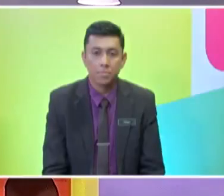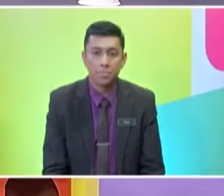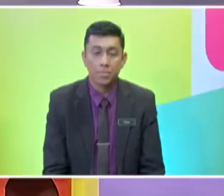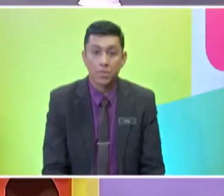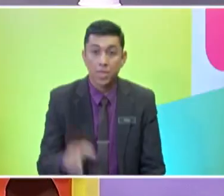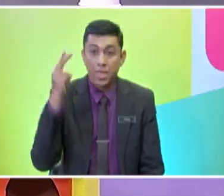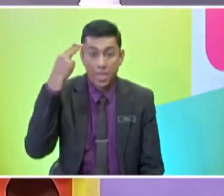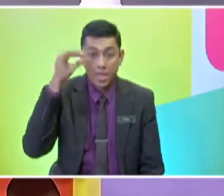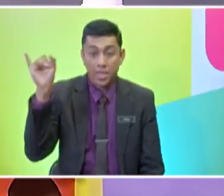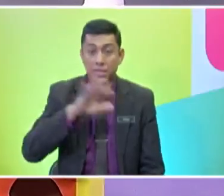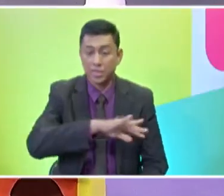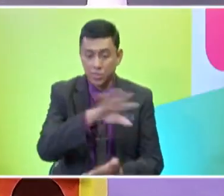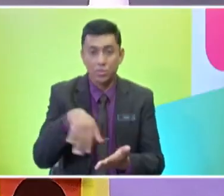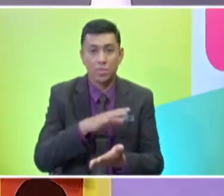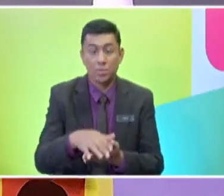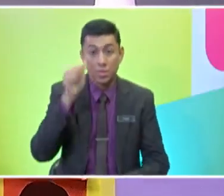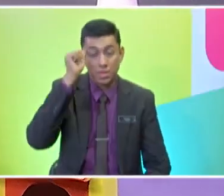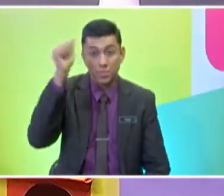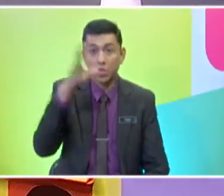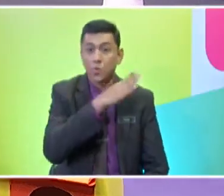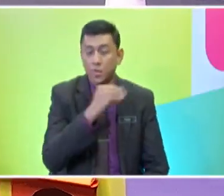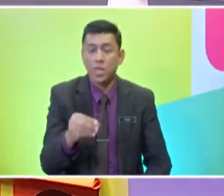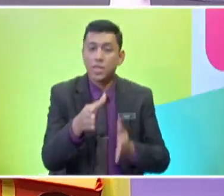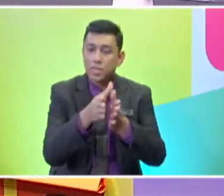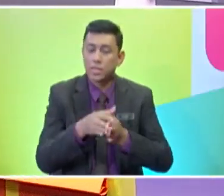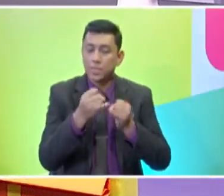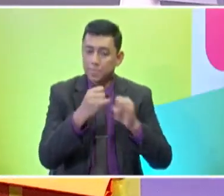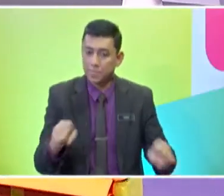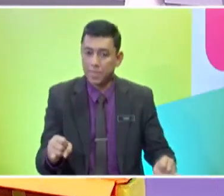Hai semua Assalamualaikum dan salam sejahtera